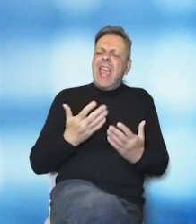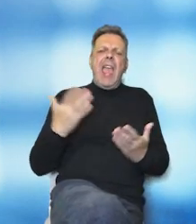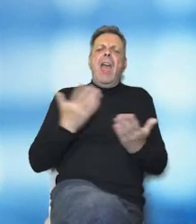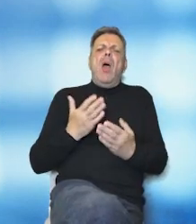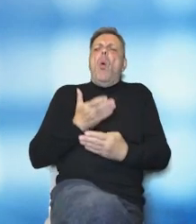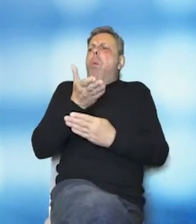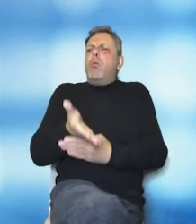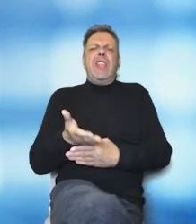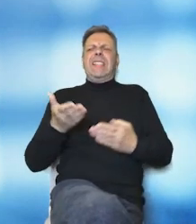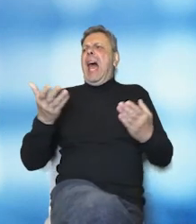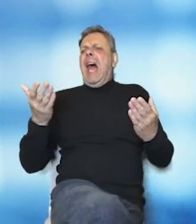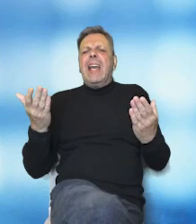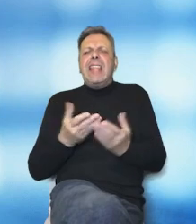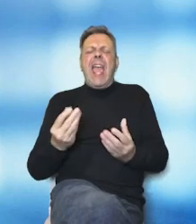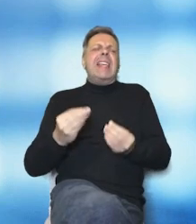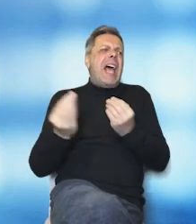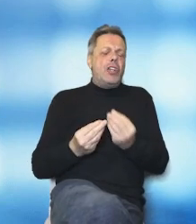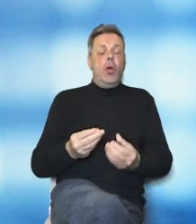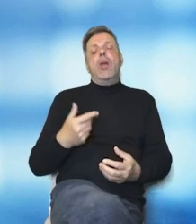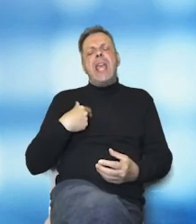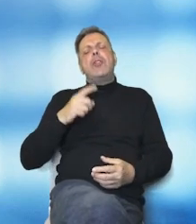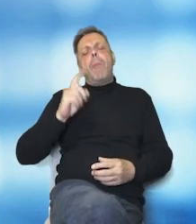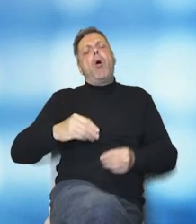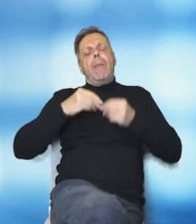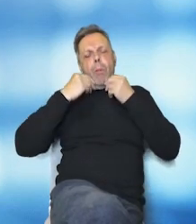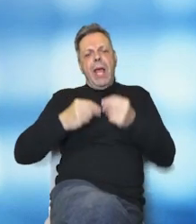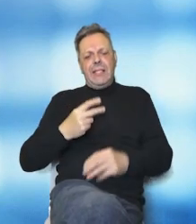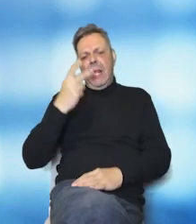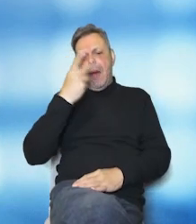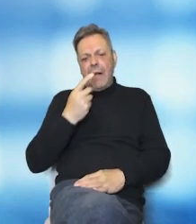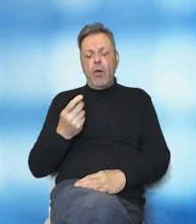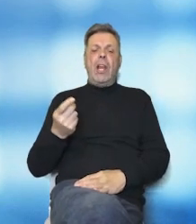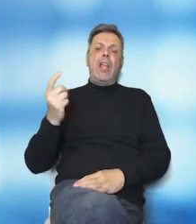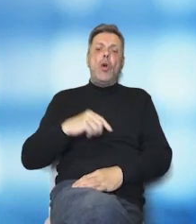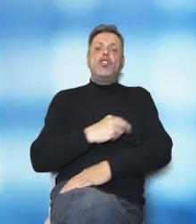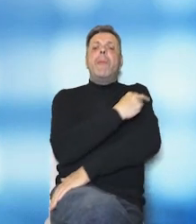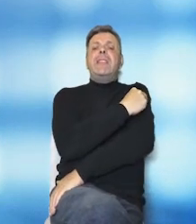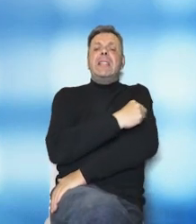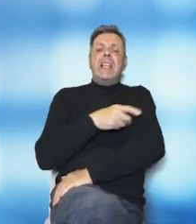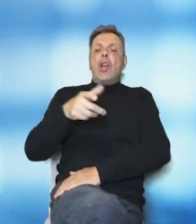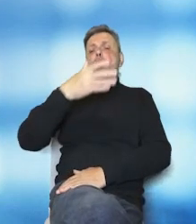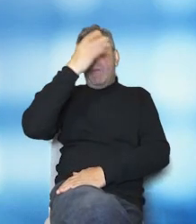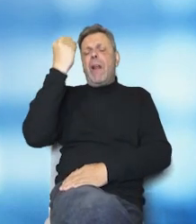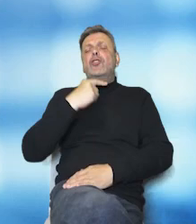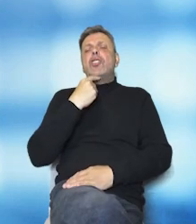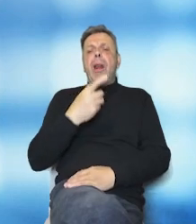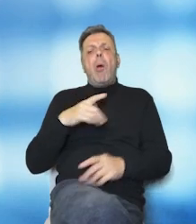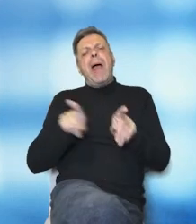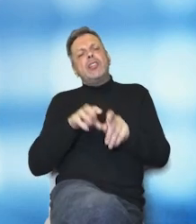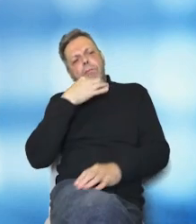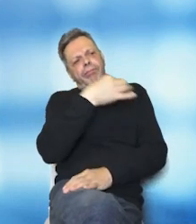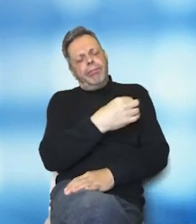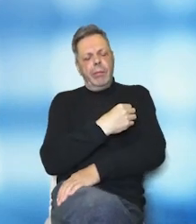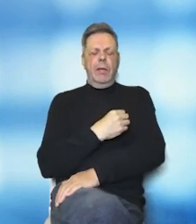uputnicu? Zašto ovo? Zašto ona? I onda moramo to sve objasniti. Naravno, kad dođe do sestre, zaboravi što sam rekla, pa pita još i sestru. Jer